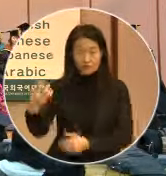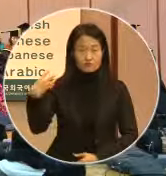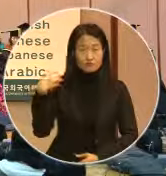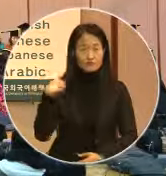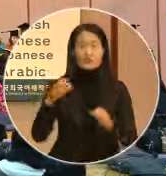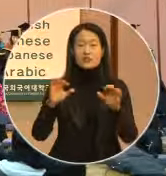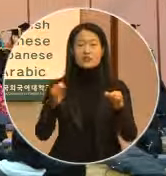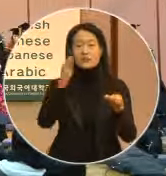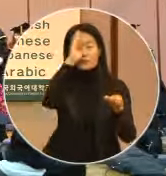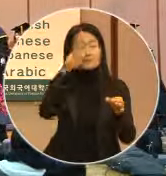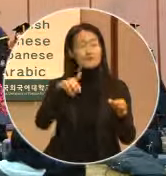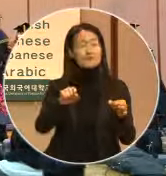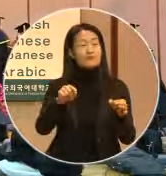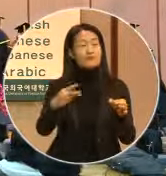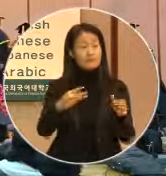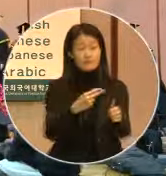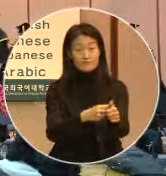김경철